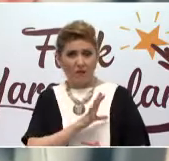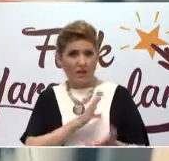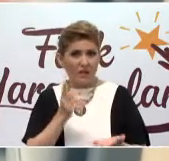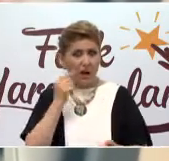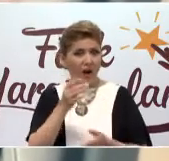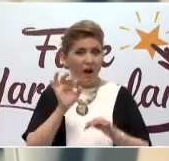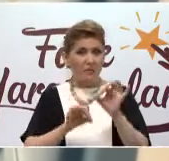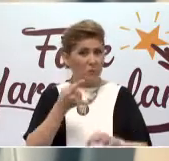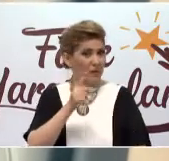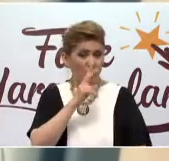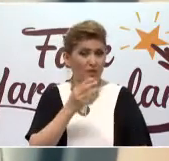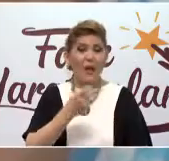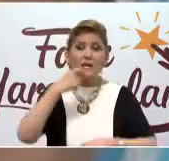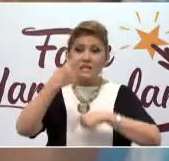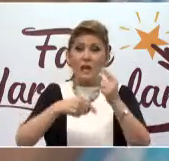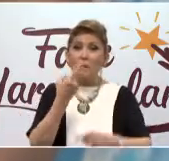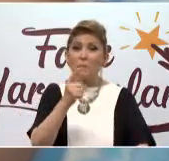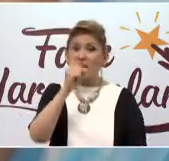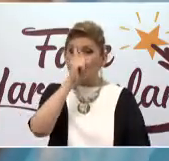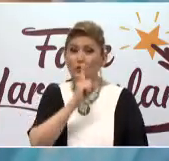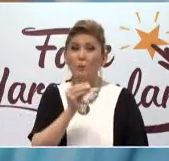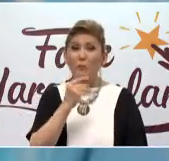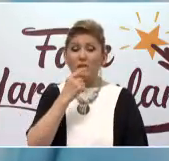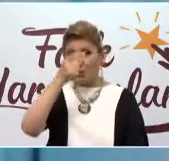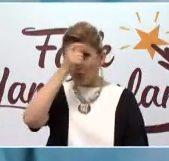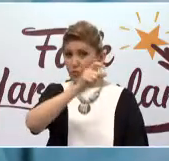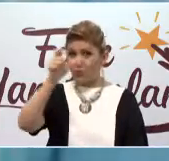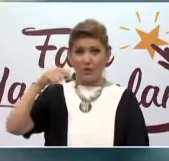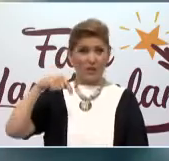yapılan araştırmalarda. Senede 1100 bebek demek sadece Türkiye'de.